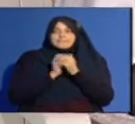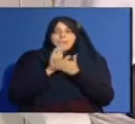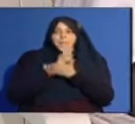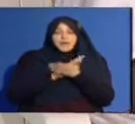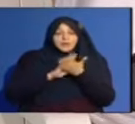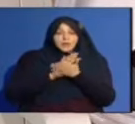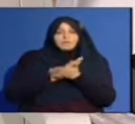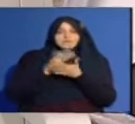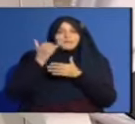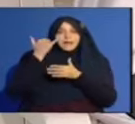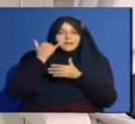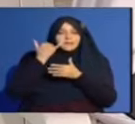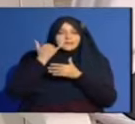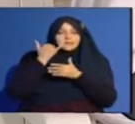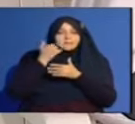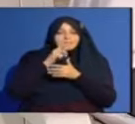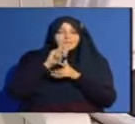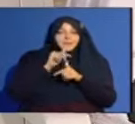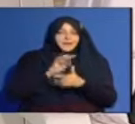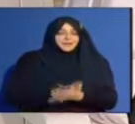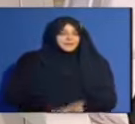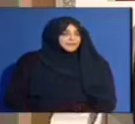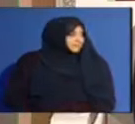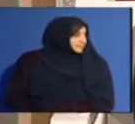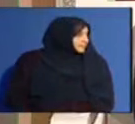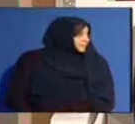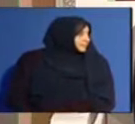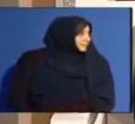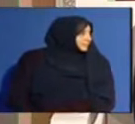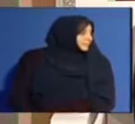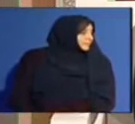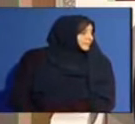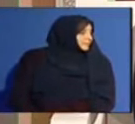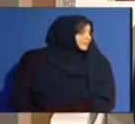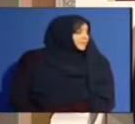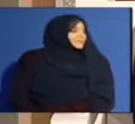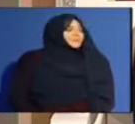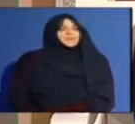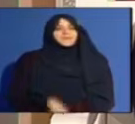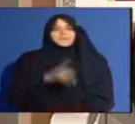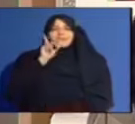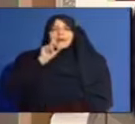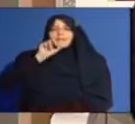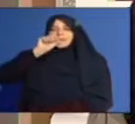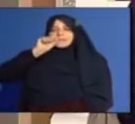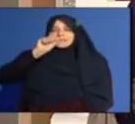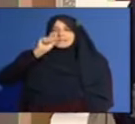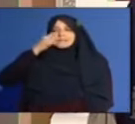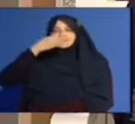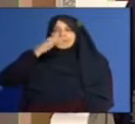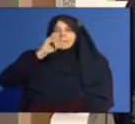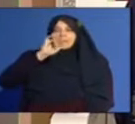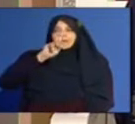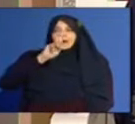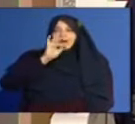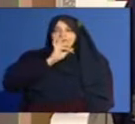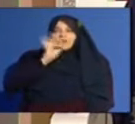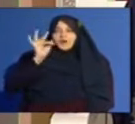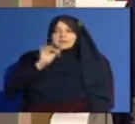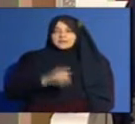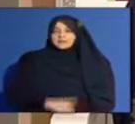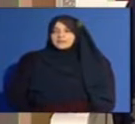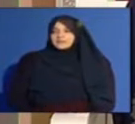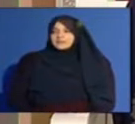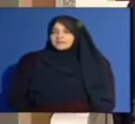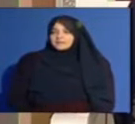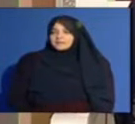نأخذ اتصال. نعم. يقول سعيد وحياة سميرة من فرنسا، ونحاول نختصر معها قبل نهاية